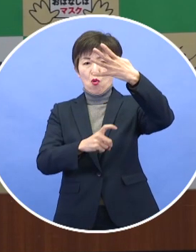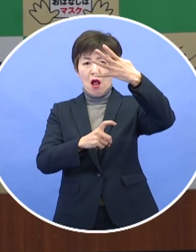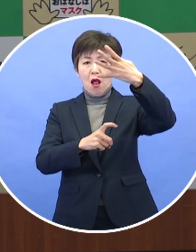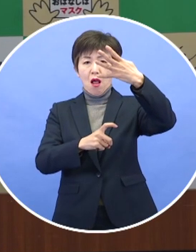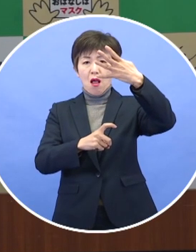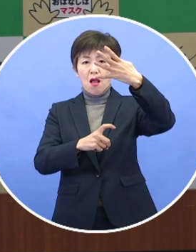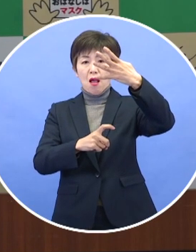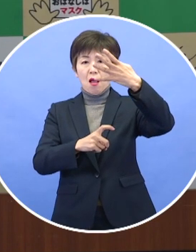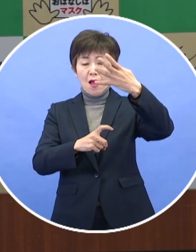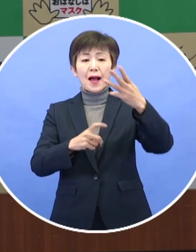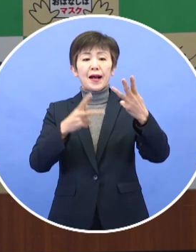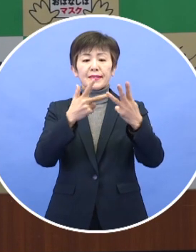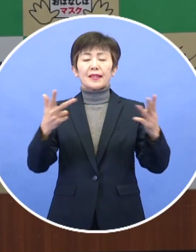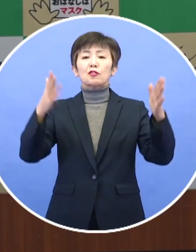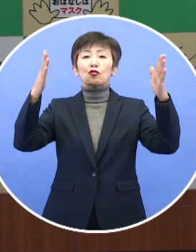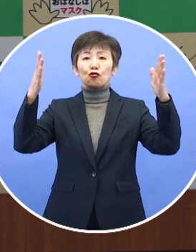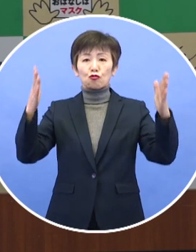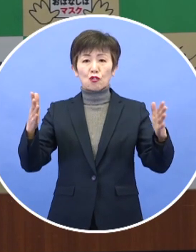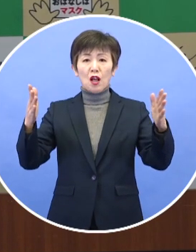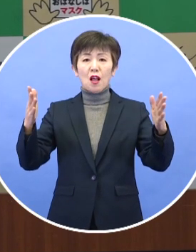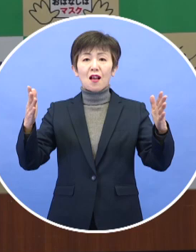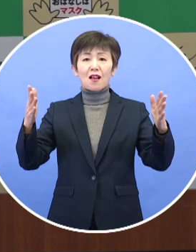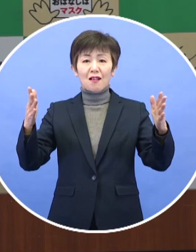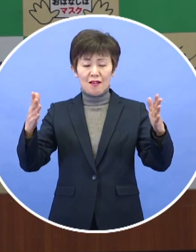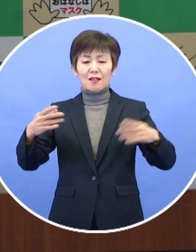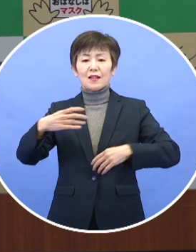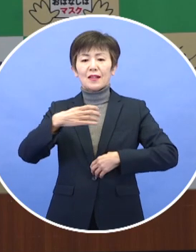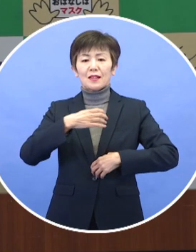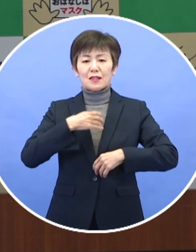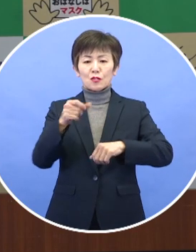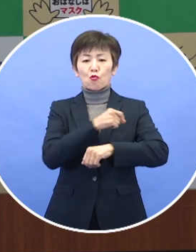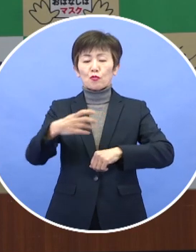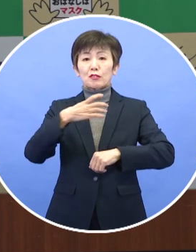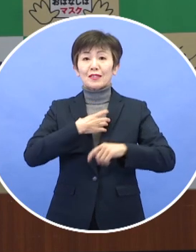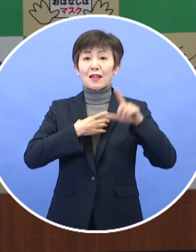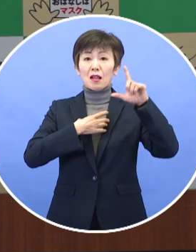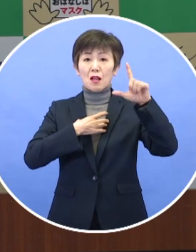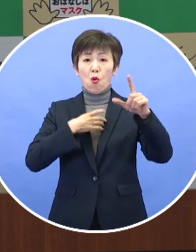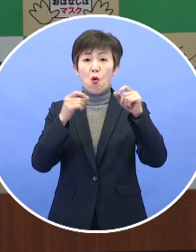ども、感染拡大特別警報を延長をさせていただきます。